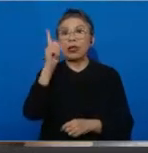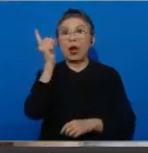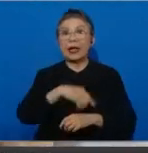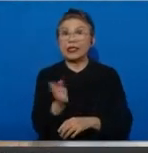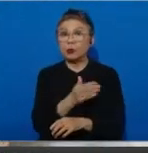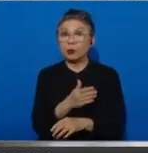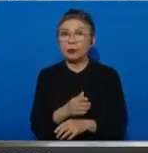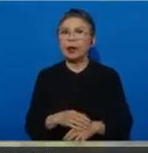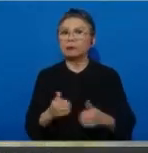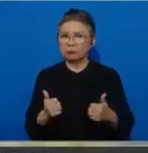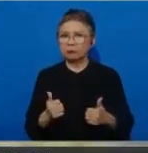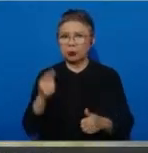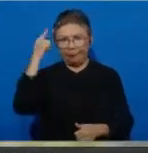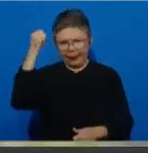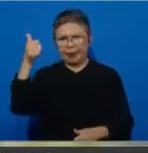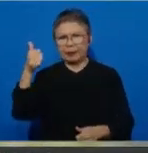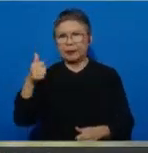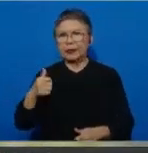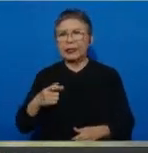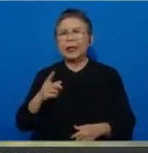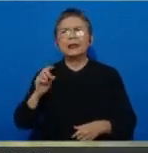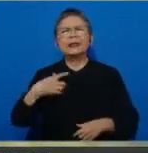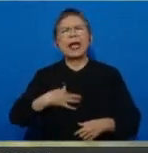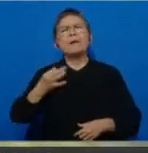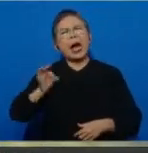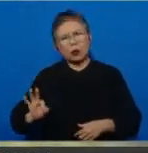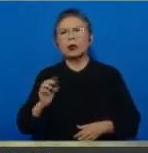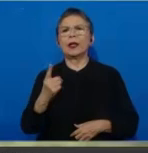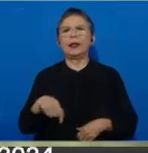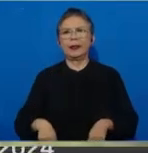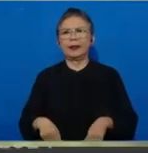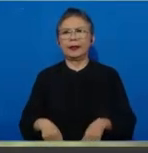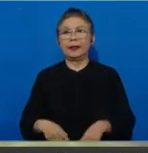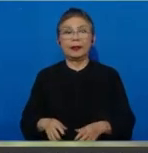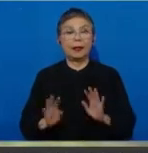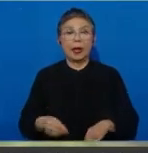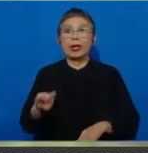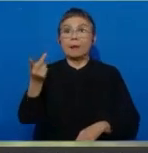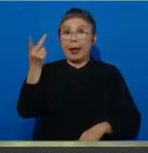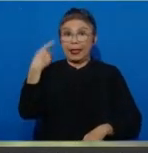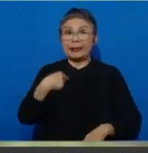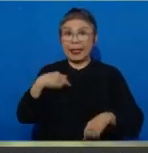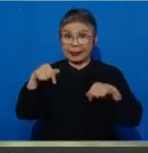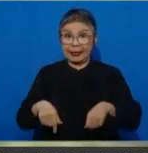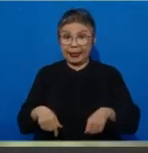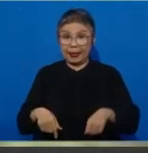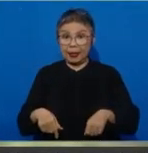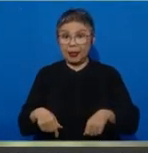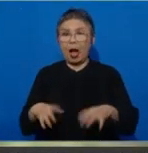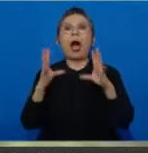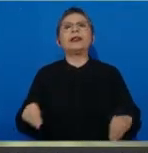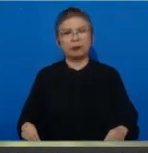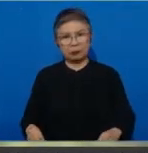agar kebagian ini baru sekali ini Kebetulan kan kemarin itu saya ke sini datang ke sini terus